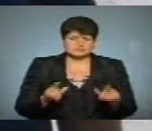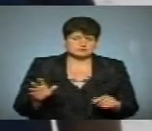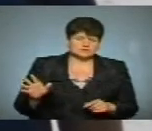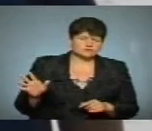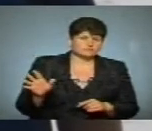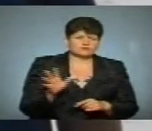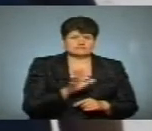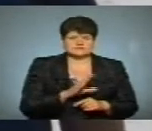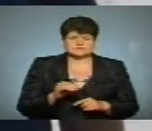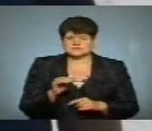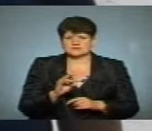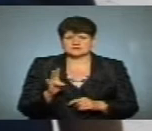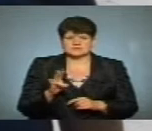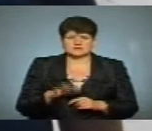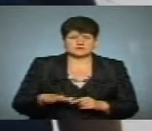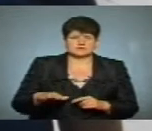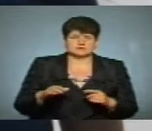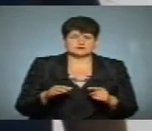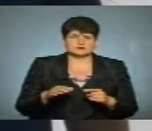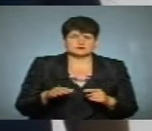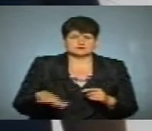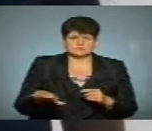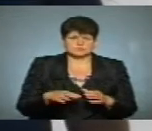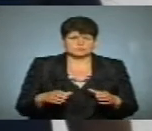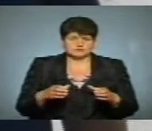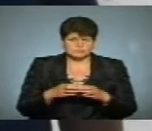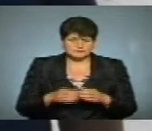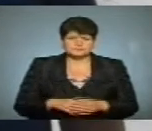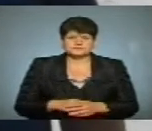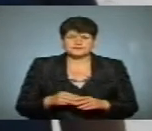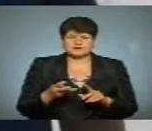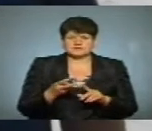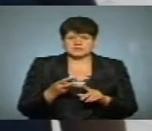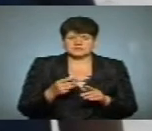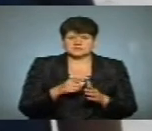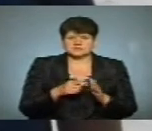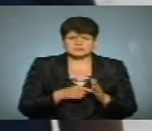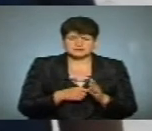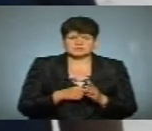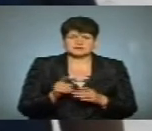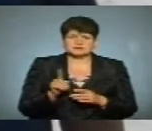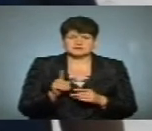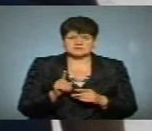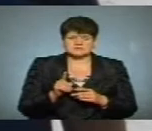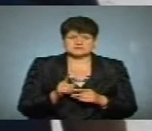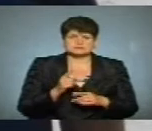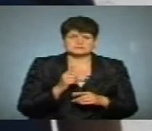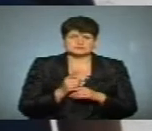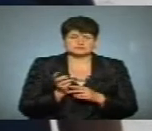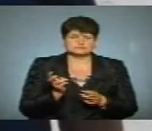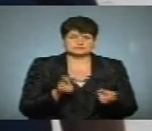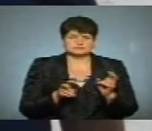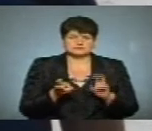дитячих садочків нашої Великогаївської громади. Третє питання, це стосується відвідування амбулаторії